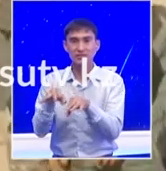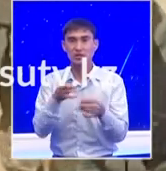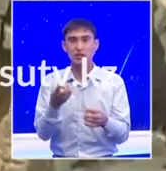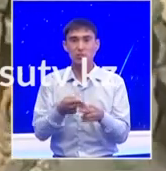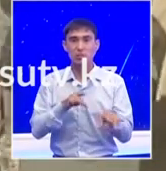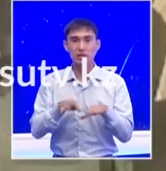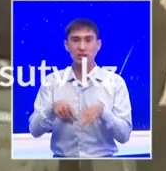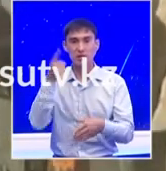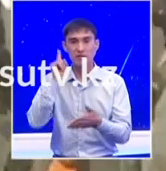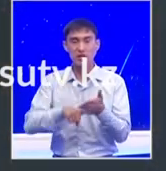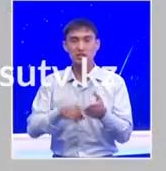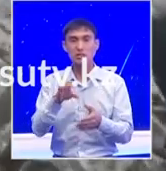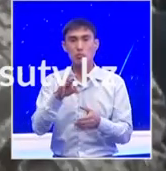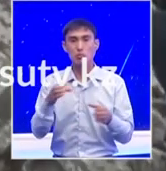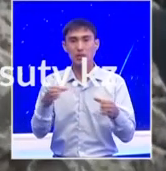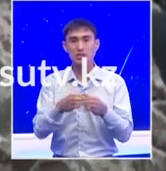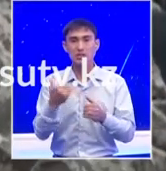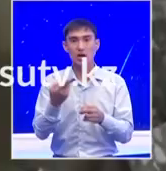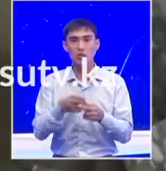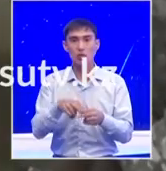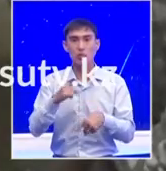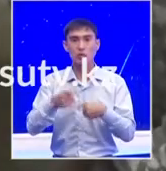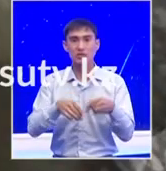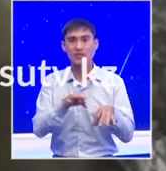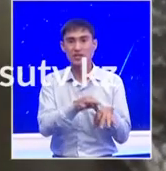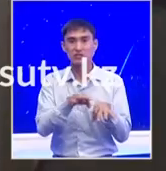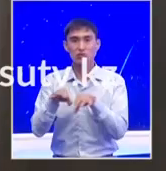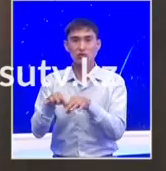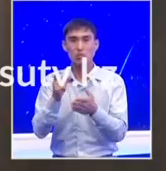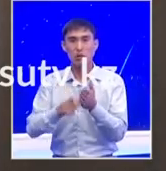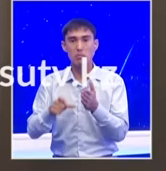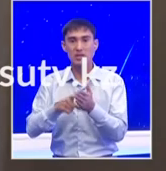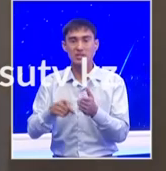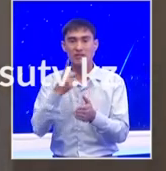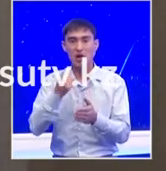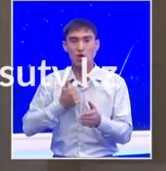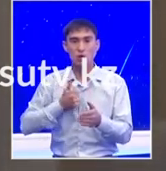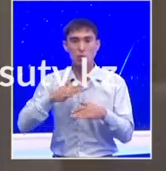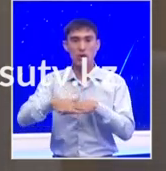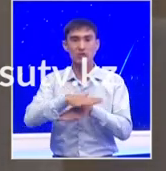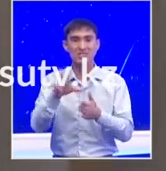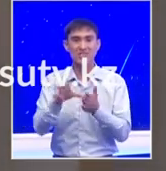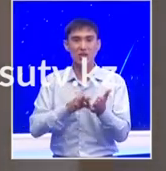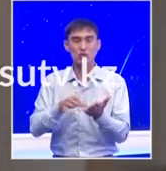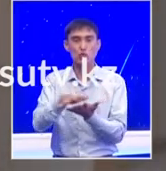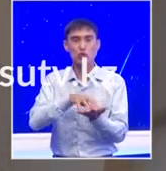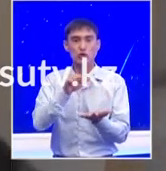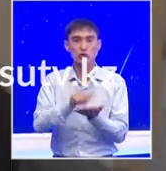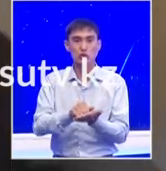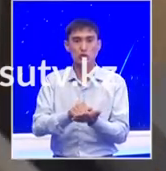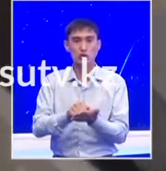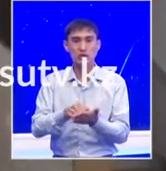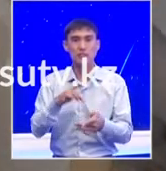процесс доверят саперным подразделениям, которые после транспортировки боеприпасов на военные полигоны сразу же их